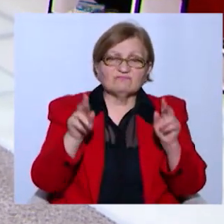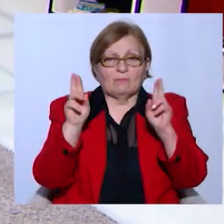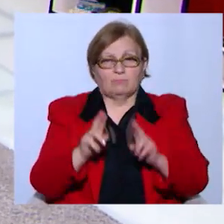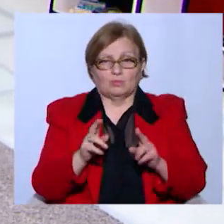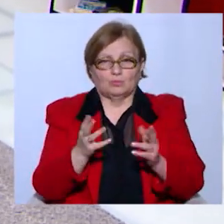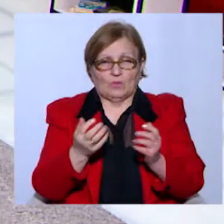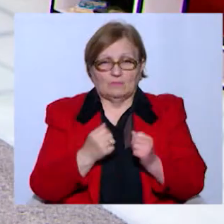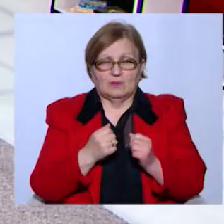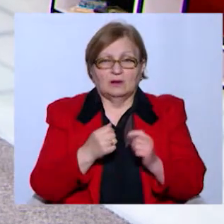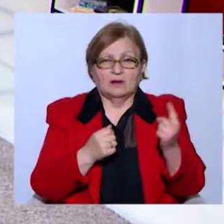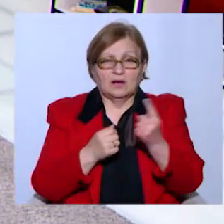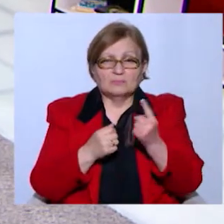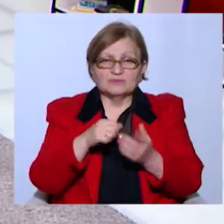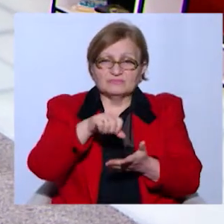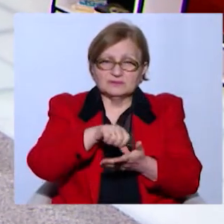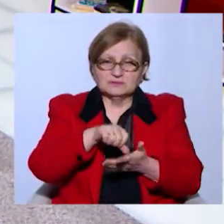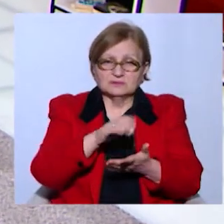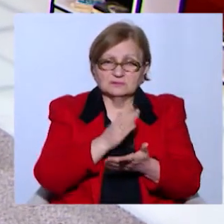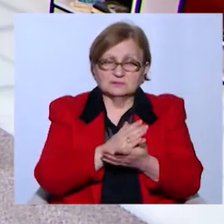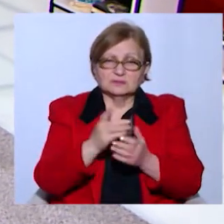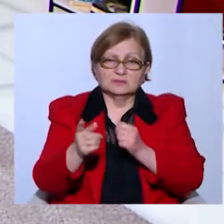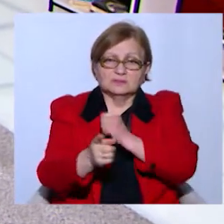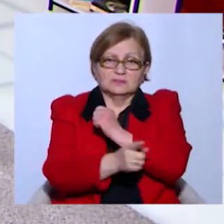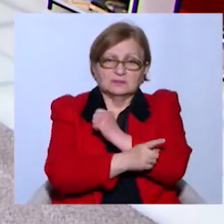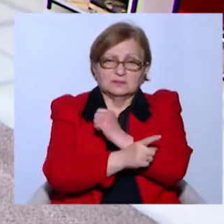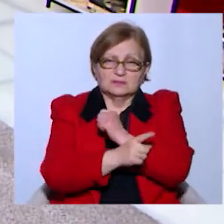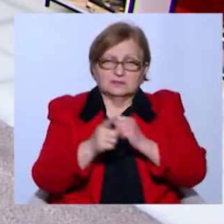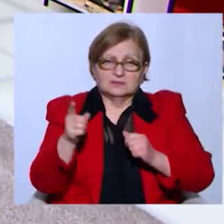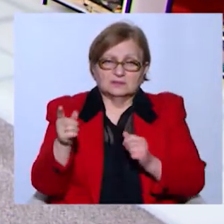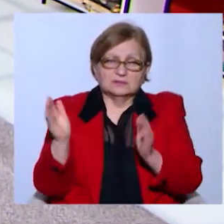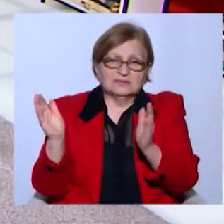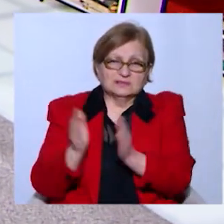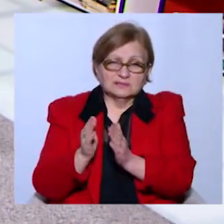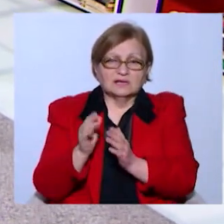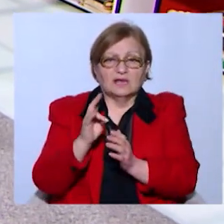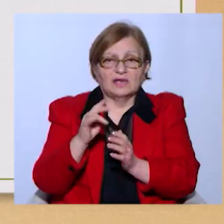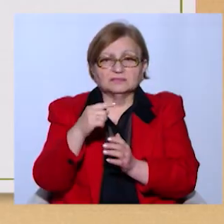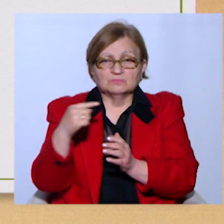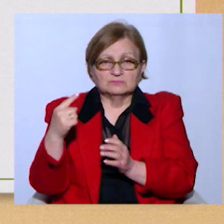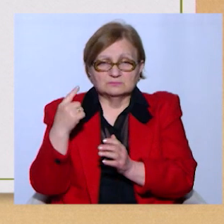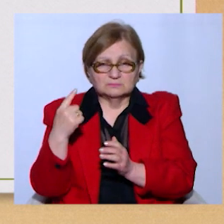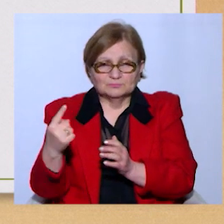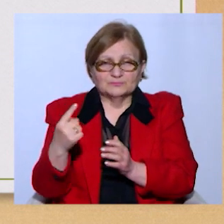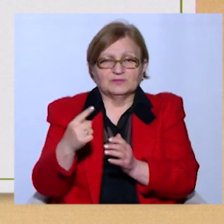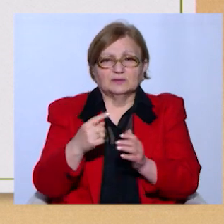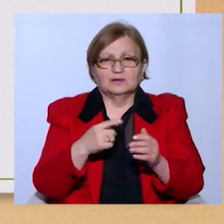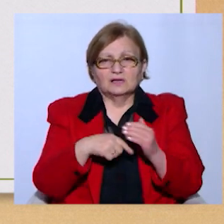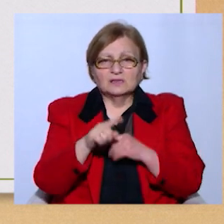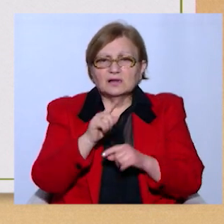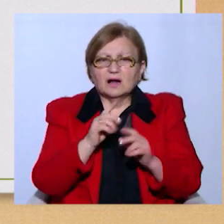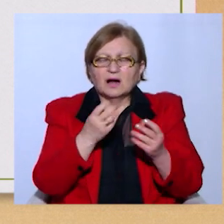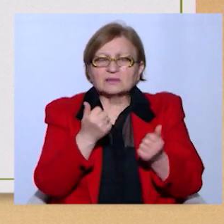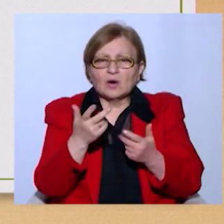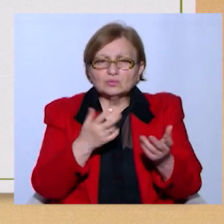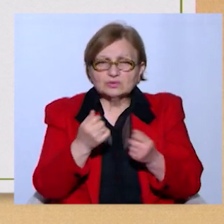რომ პირველი წევრი ეს არის ბოლო მეენე წევრს დაკლებული n minus 1-ჯერ სხვაობა,